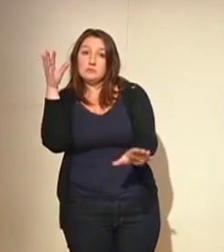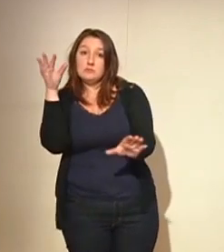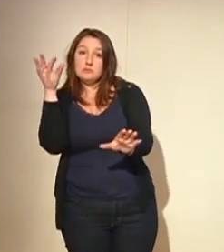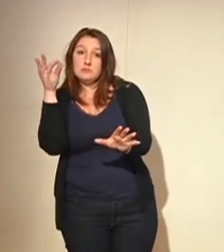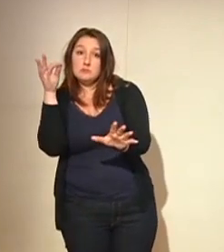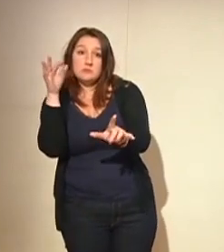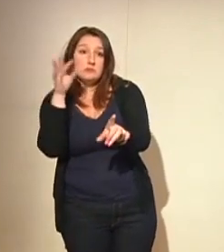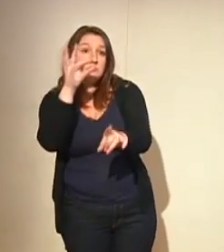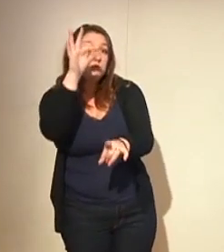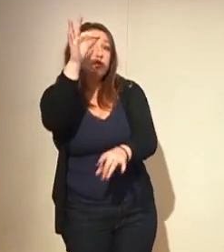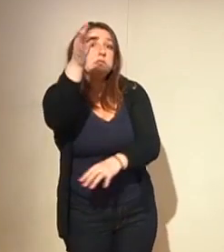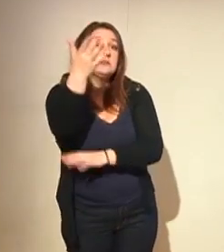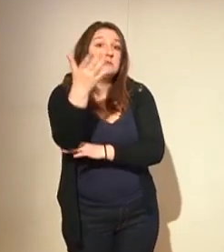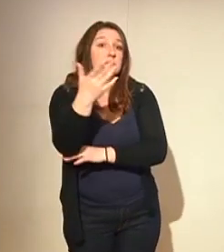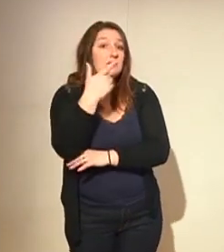oui